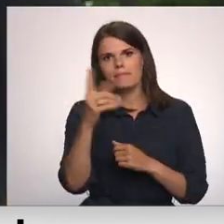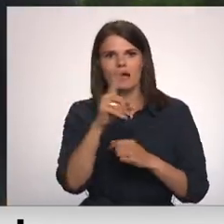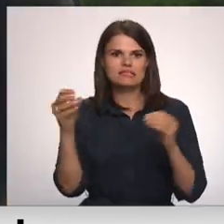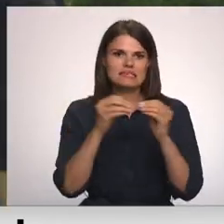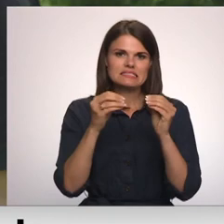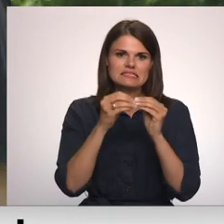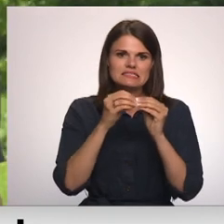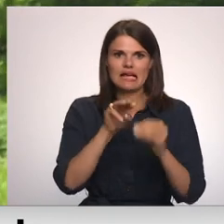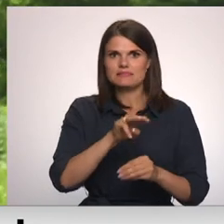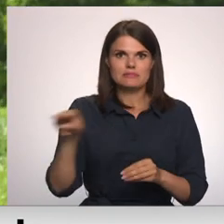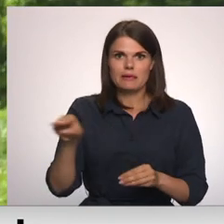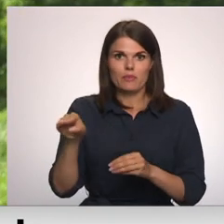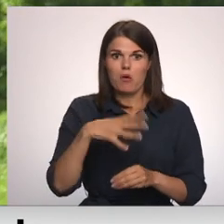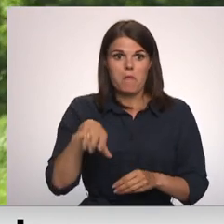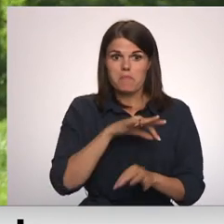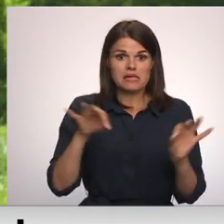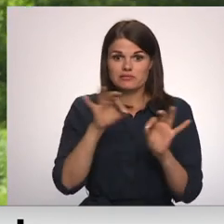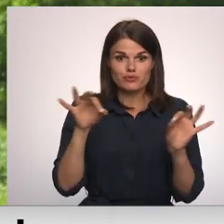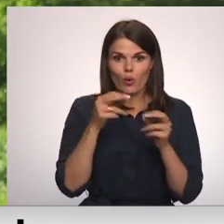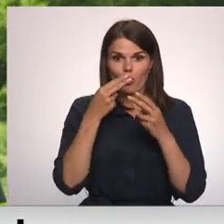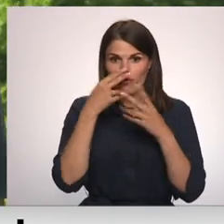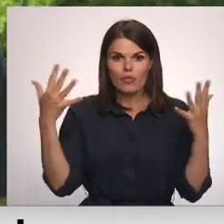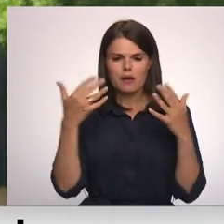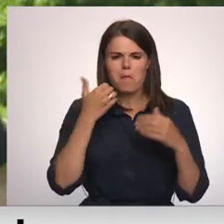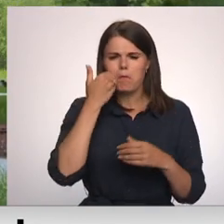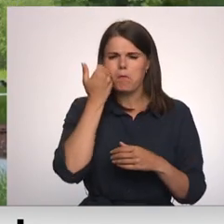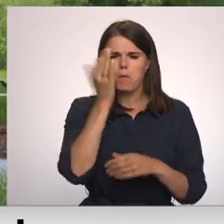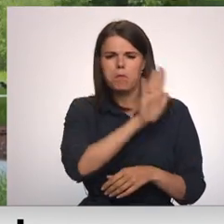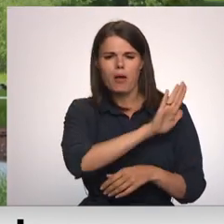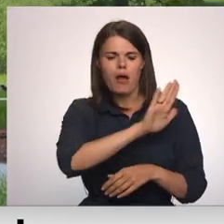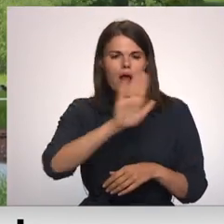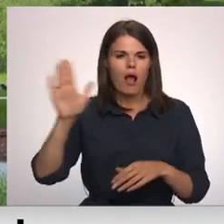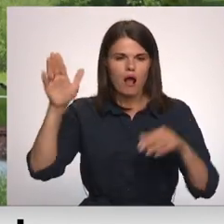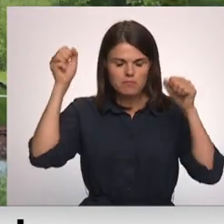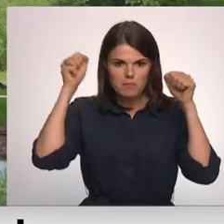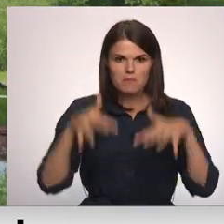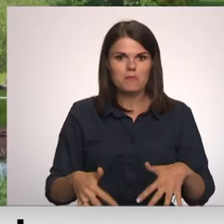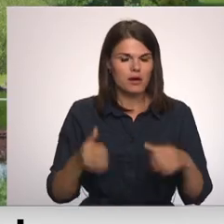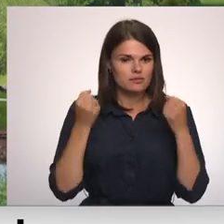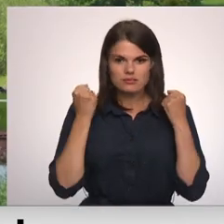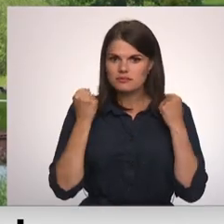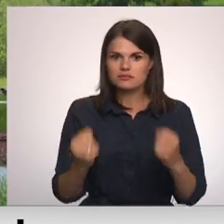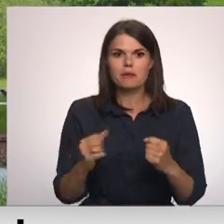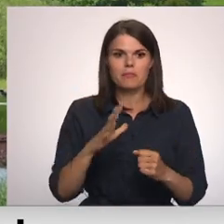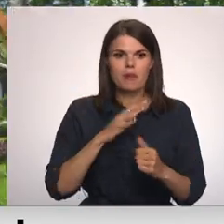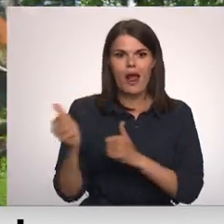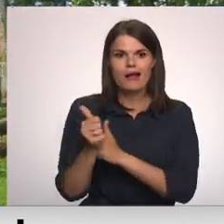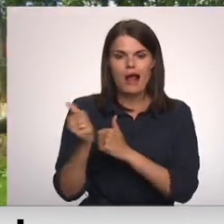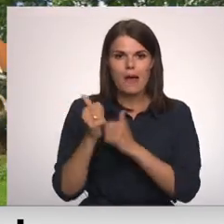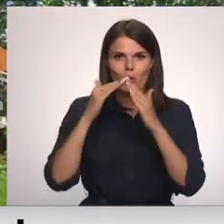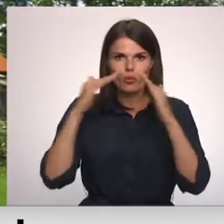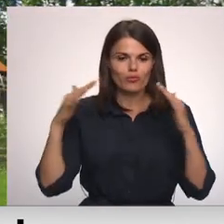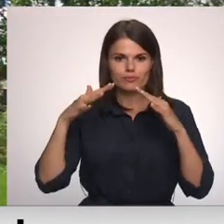un mēs pat neredzējām neko, jo balts bija, nokapāja briesmi. Kaimiņam jumta aiznes.